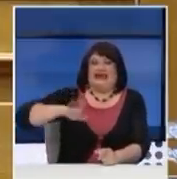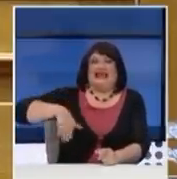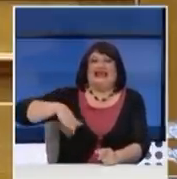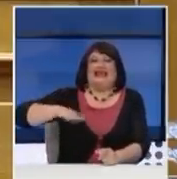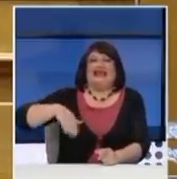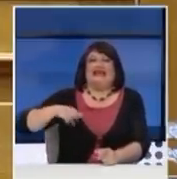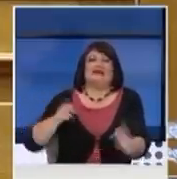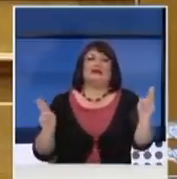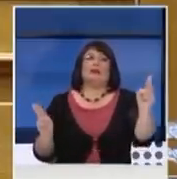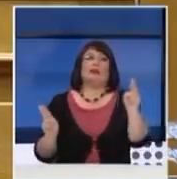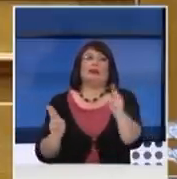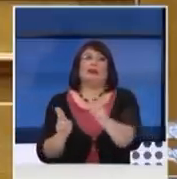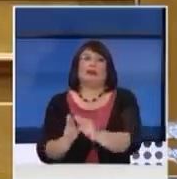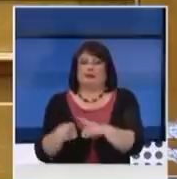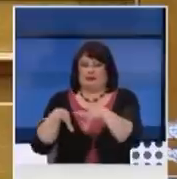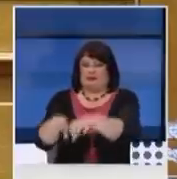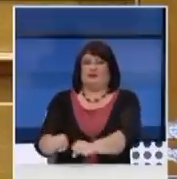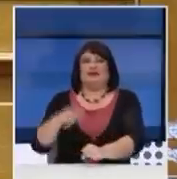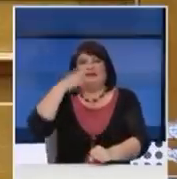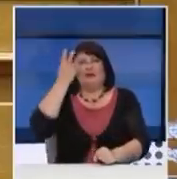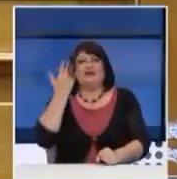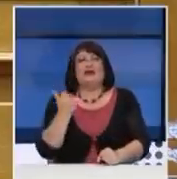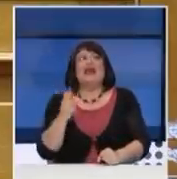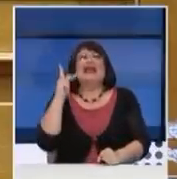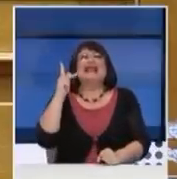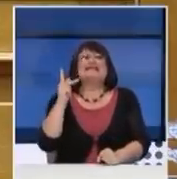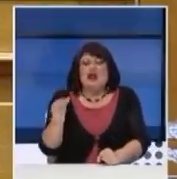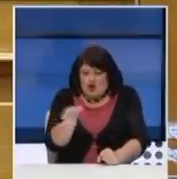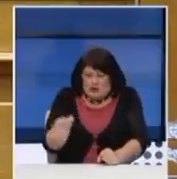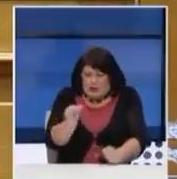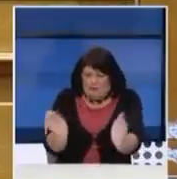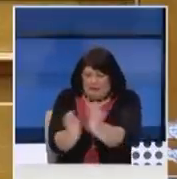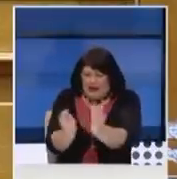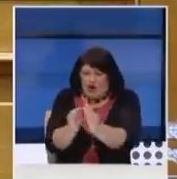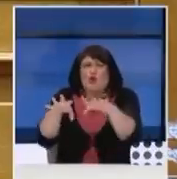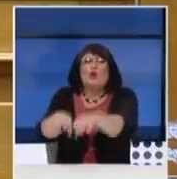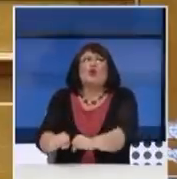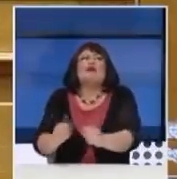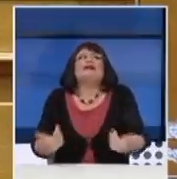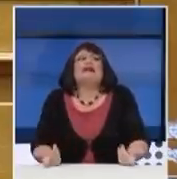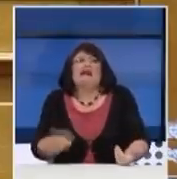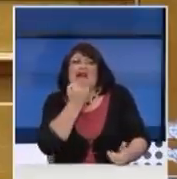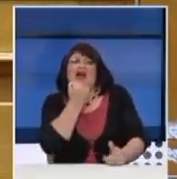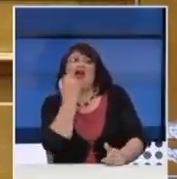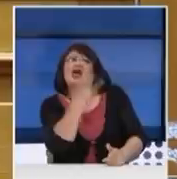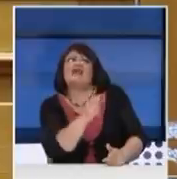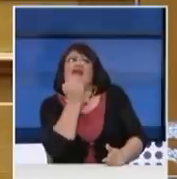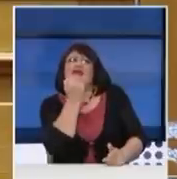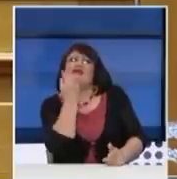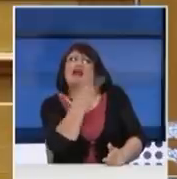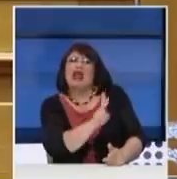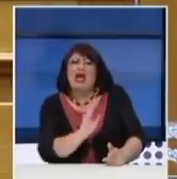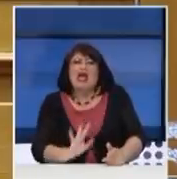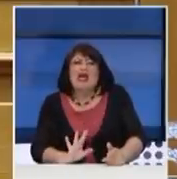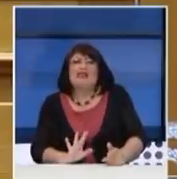η Κρήτη, έχει μειωμένη επίρρεια, τι επίρρεια να ζητήσω μετά για το Καστελόριζο που είναι μικρότερο νησί. Με τα λάθη που κάνετε, μαθηματικά